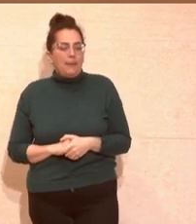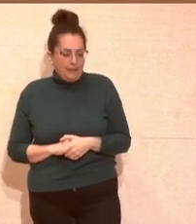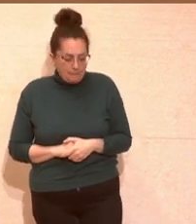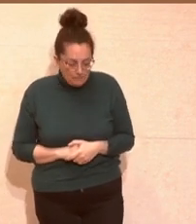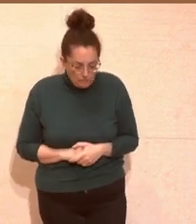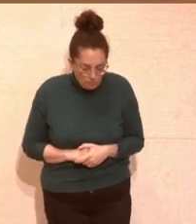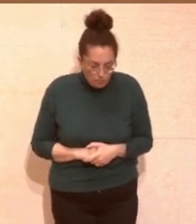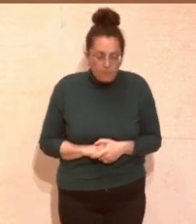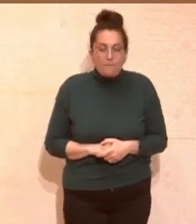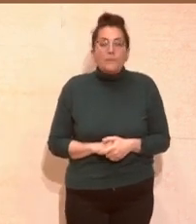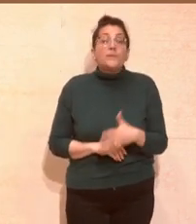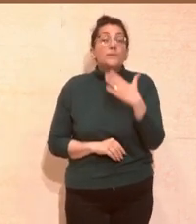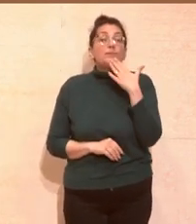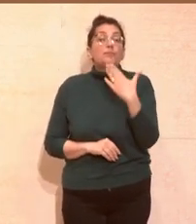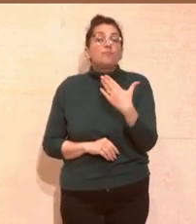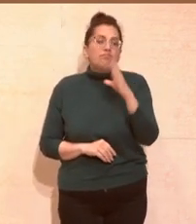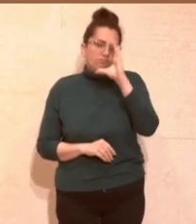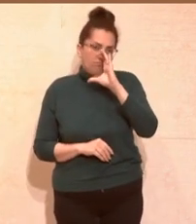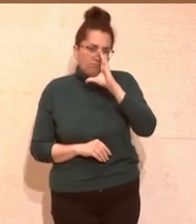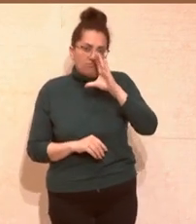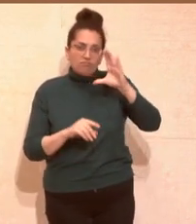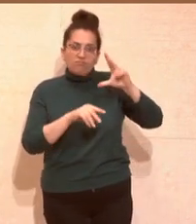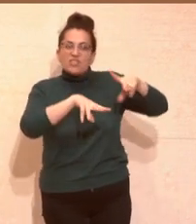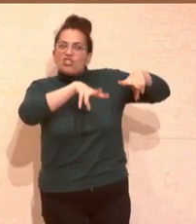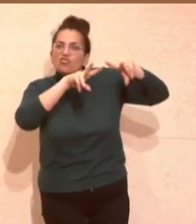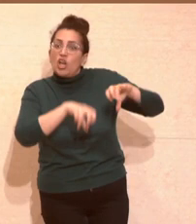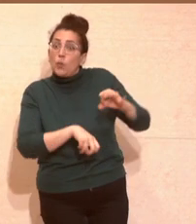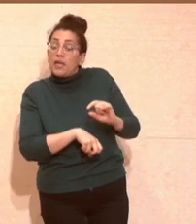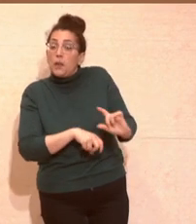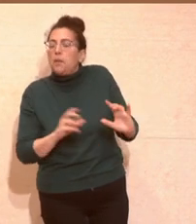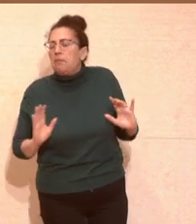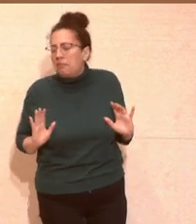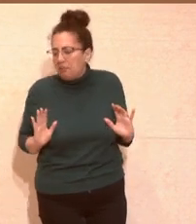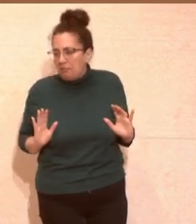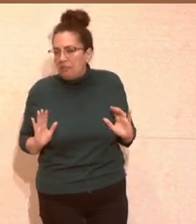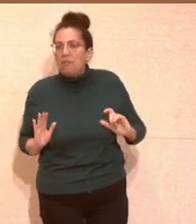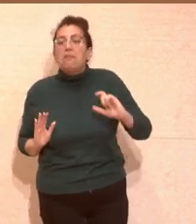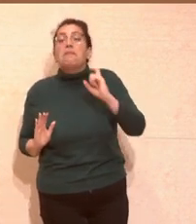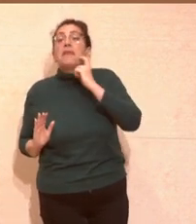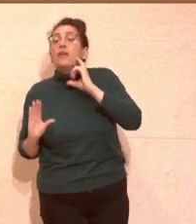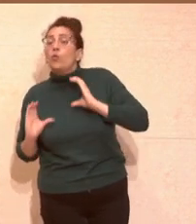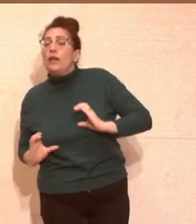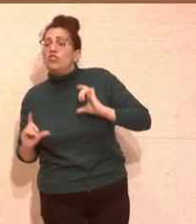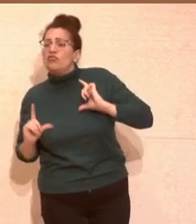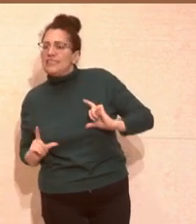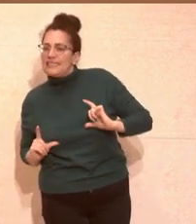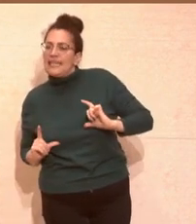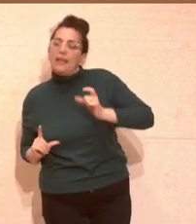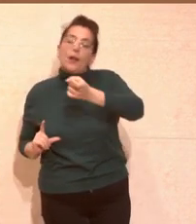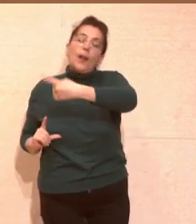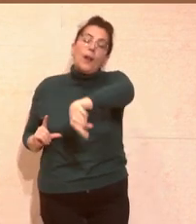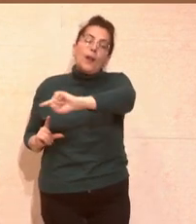Bonjour. Est-ce qu'il existe des études concernant les élèves de collège et lycée par rapport à l'intérêt